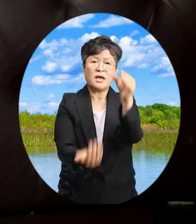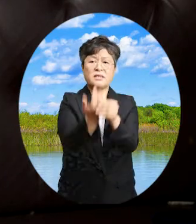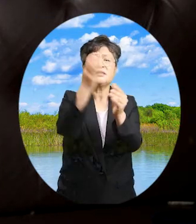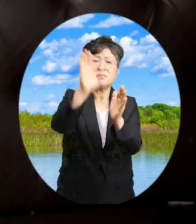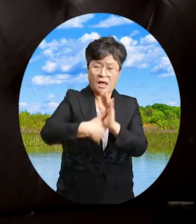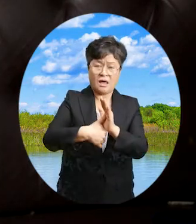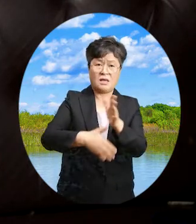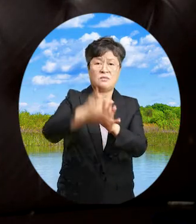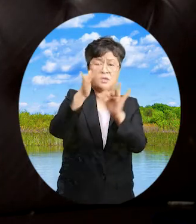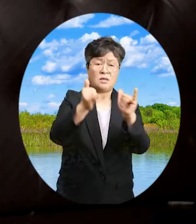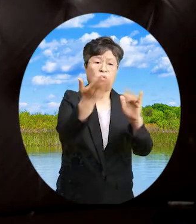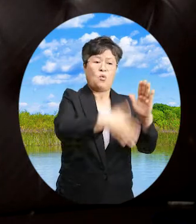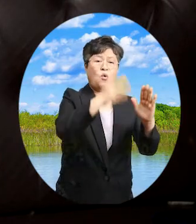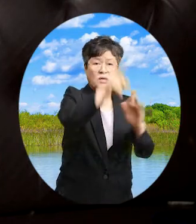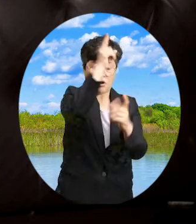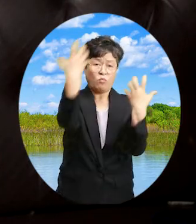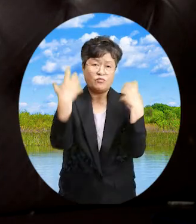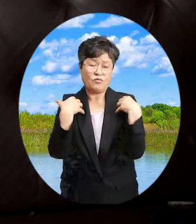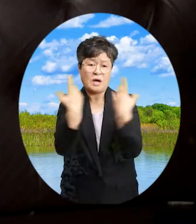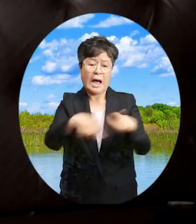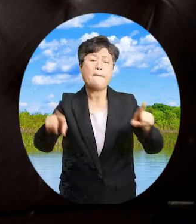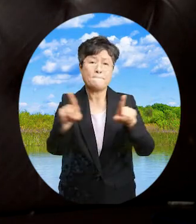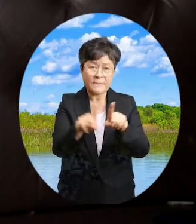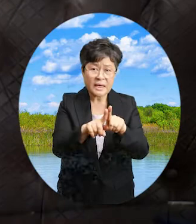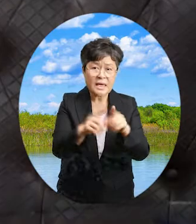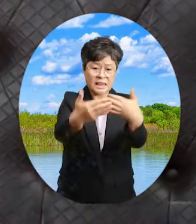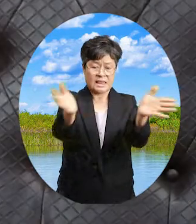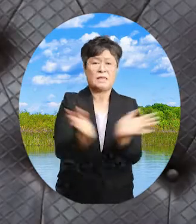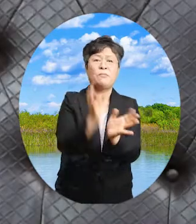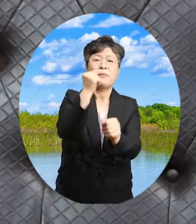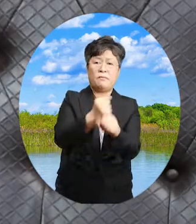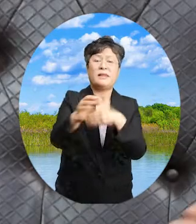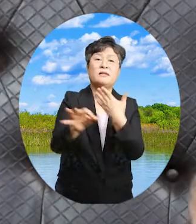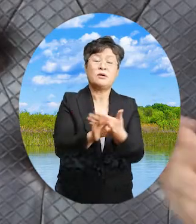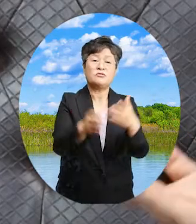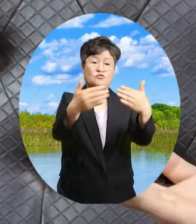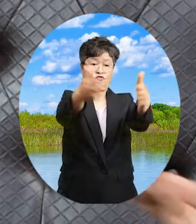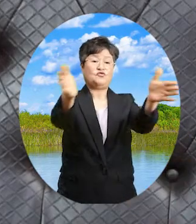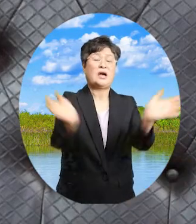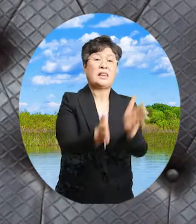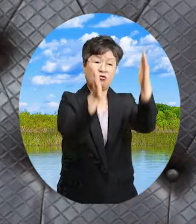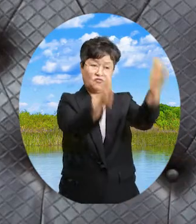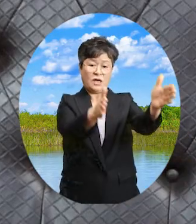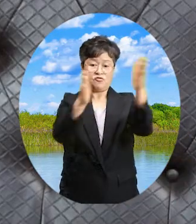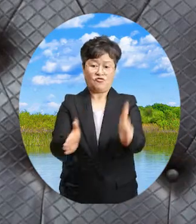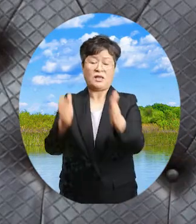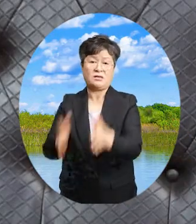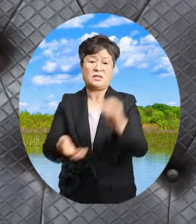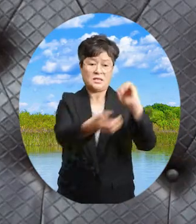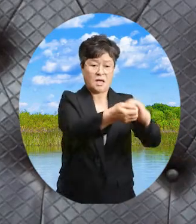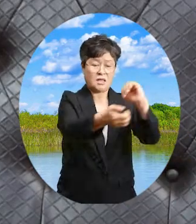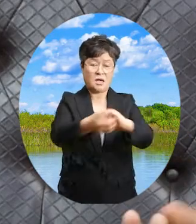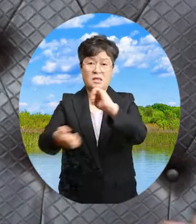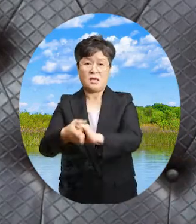저는 영상 편지 한번 보내보시는 게 어떠신지 수원 시민들한테 이제 원천천에 대한